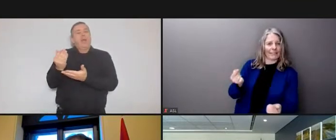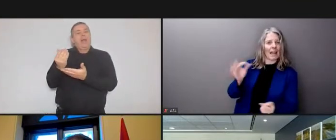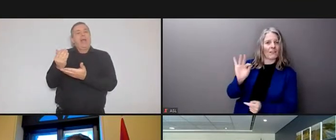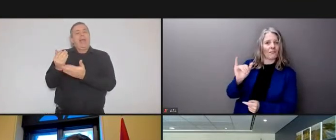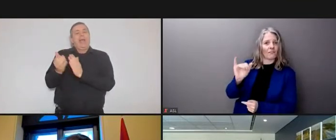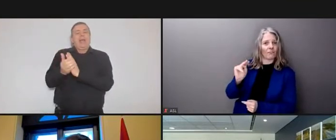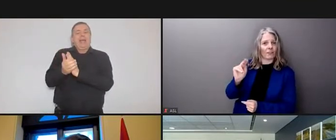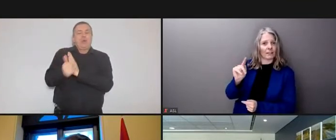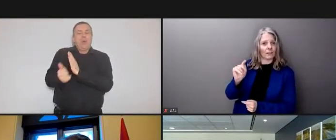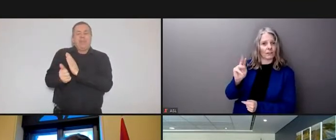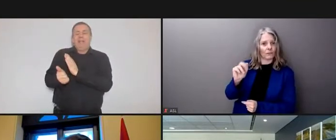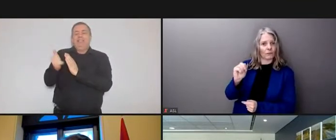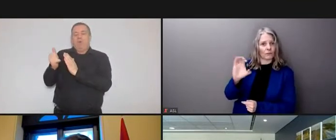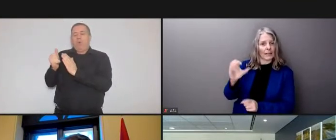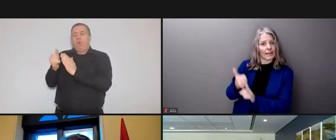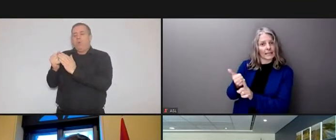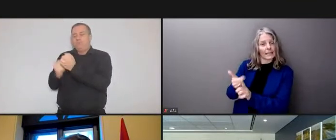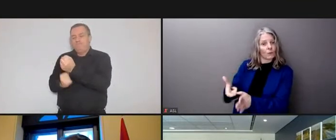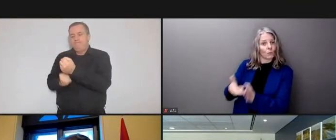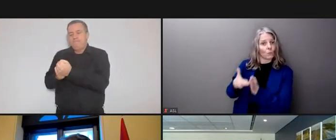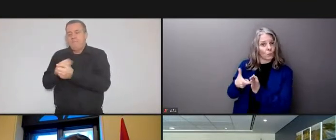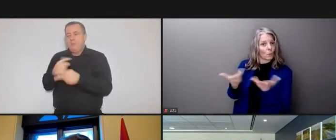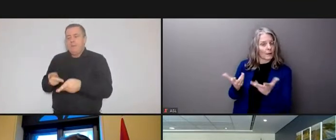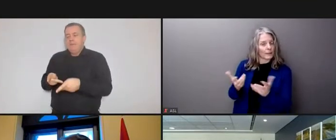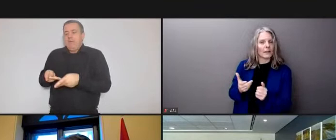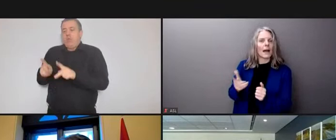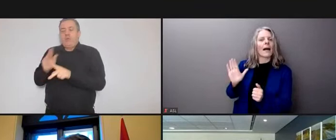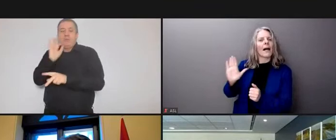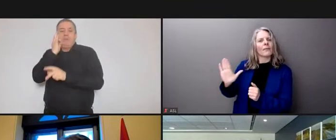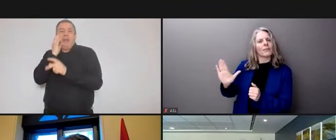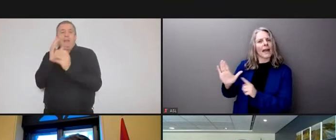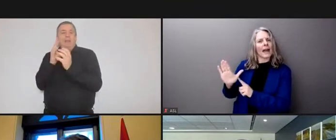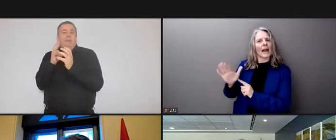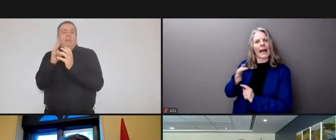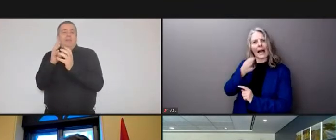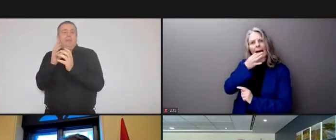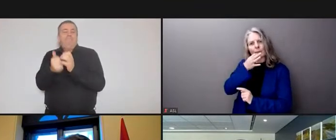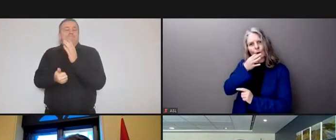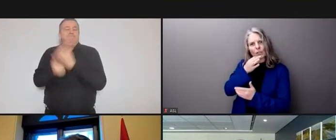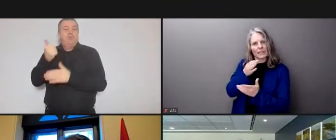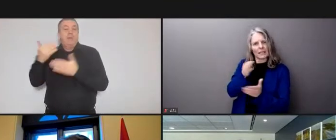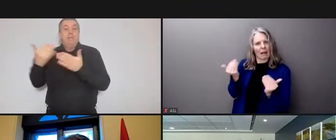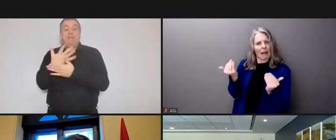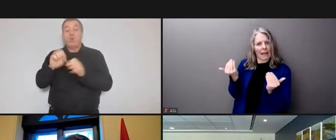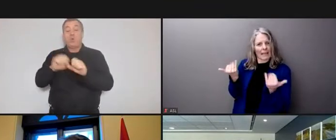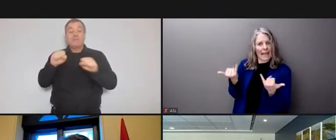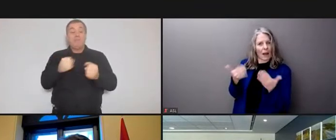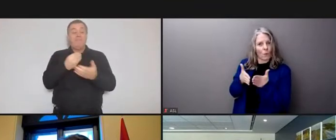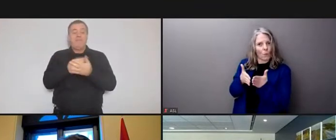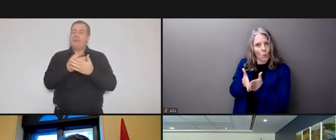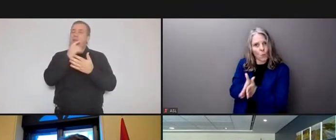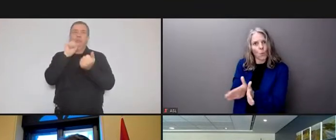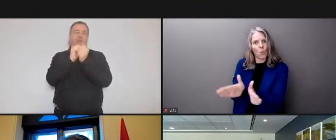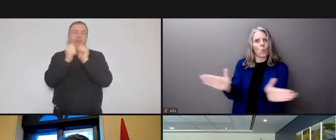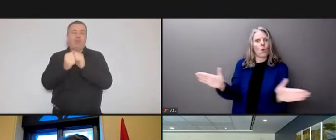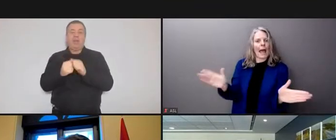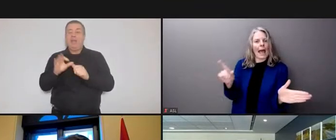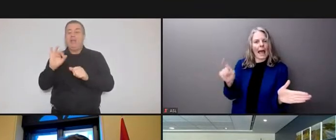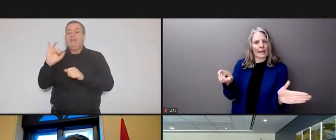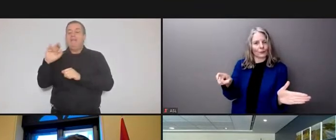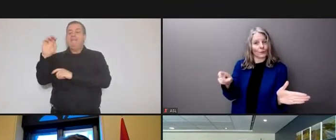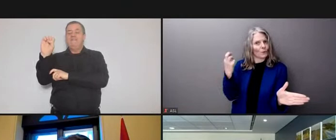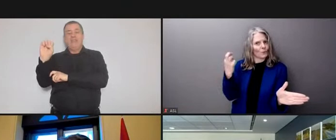grandes parce que le système financier a changé et FinTrack doit